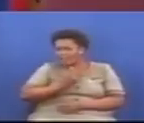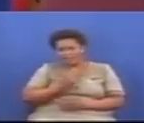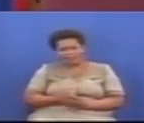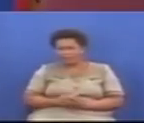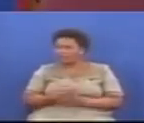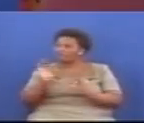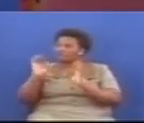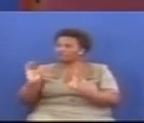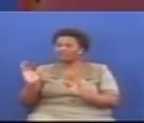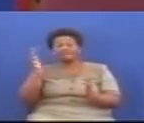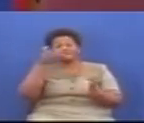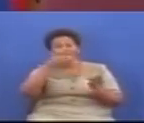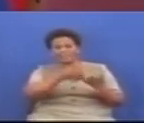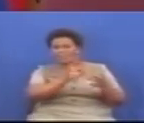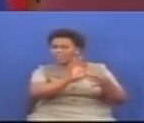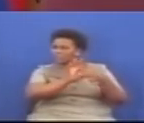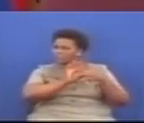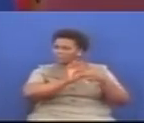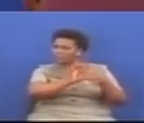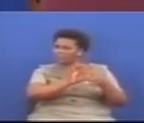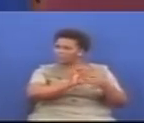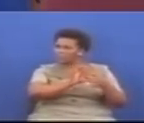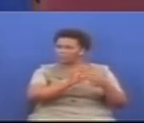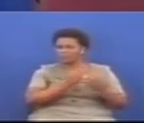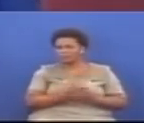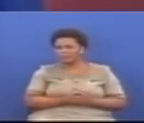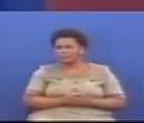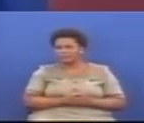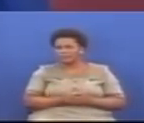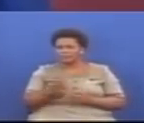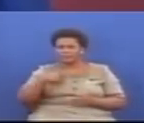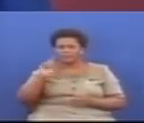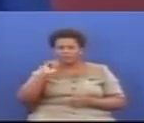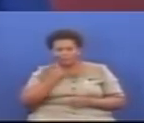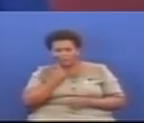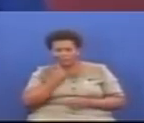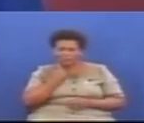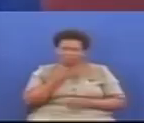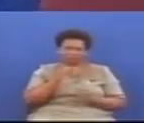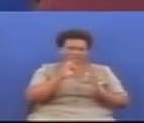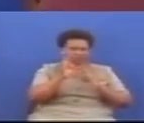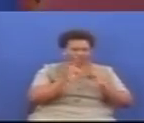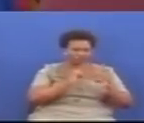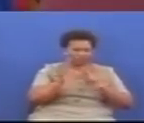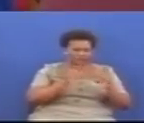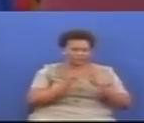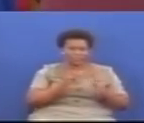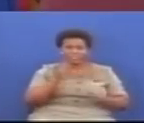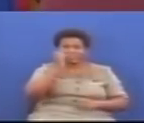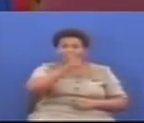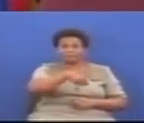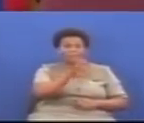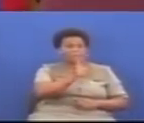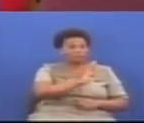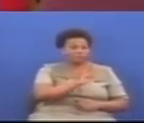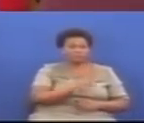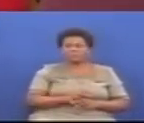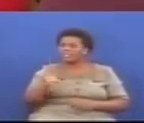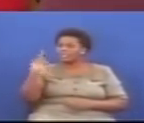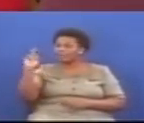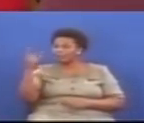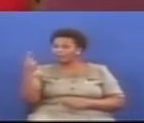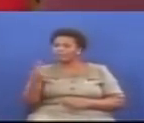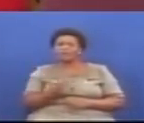tuka shiriki. Nilikuwa naongea na speaker wa Burundi jana na speaker wa Kenya. Wabunge wenzetu wanajiandaa